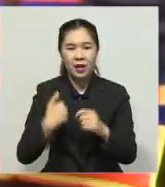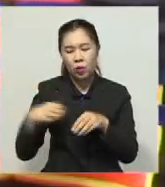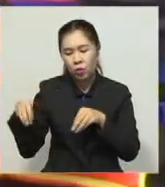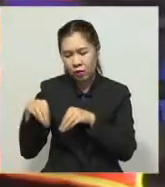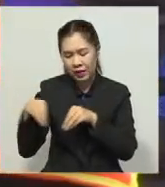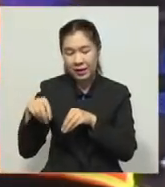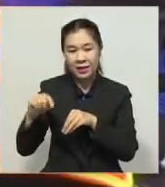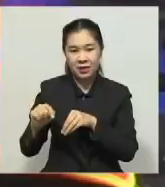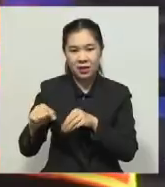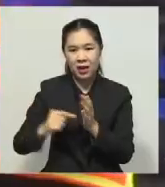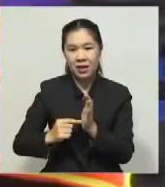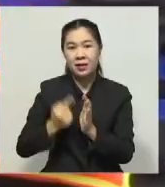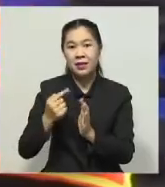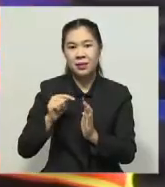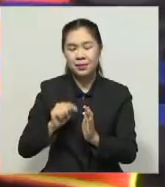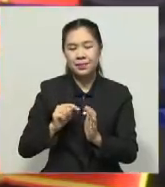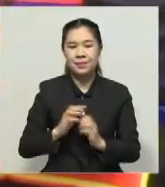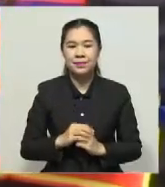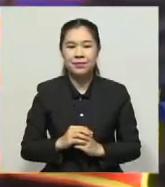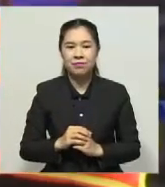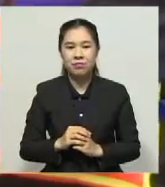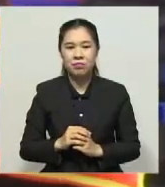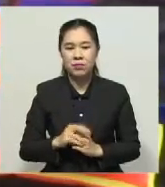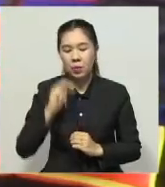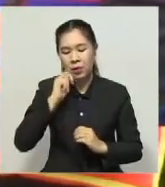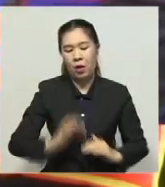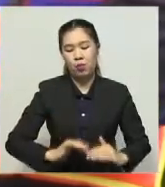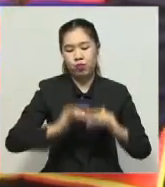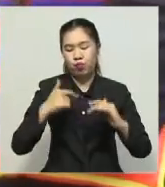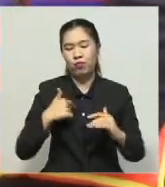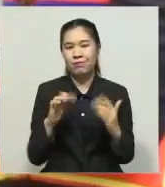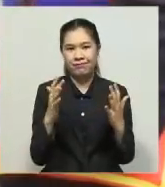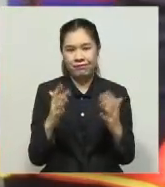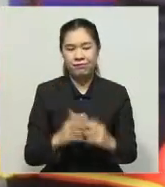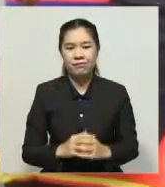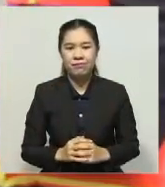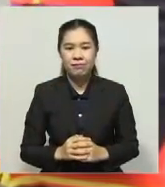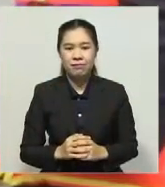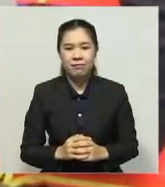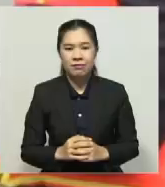ตรงที่เรามาเริ่มจุดเริ่มต้นจะไม่ใช่ที่น้ำท่วมครับ